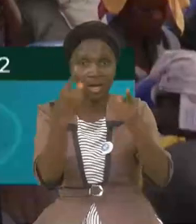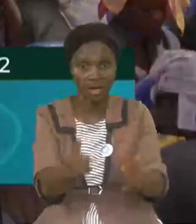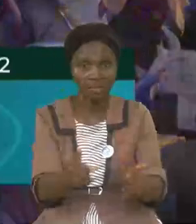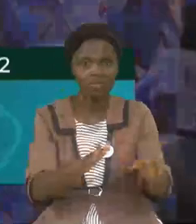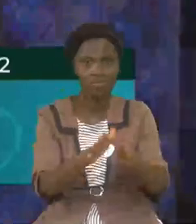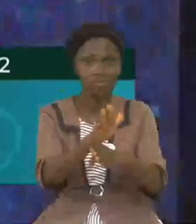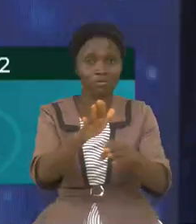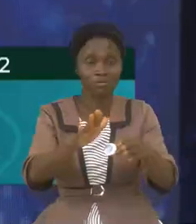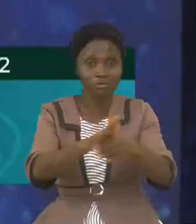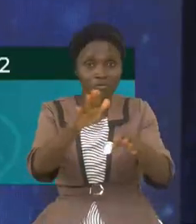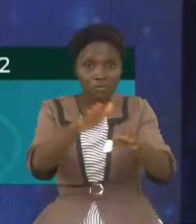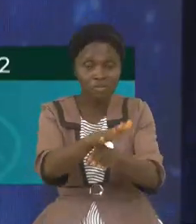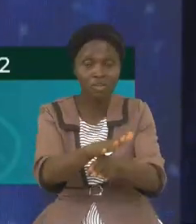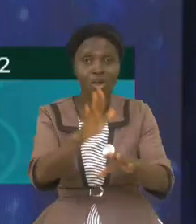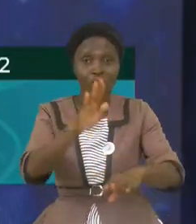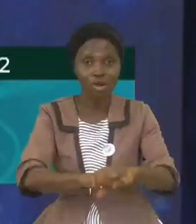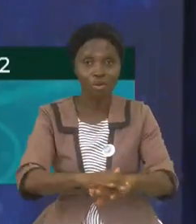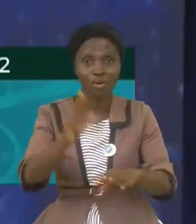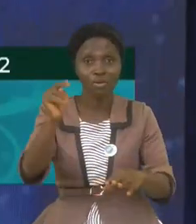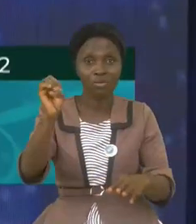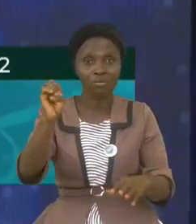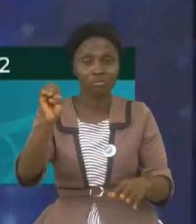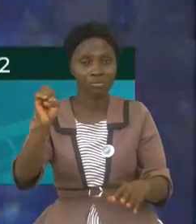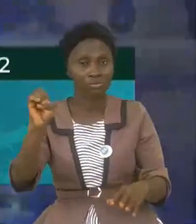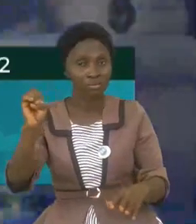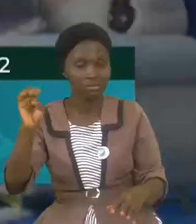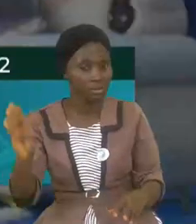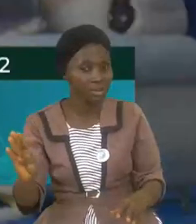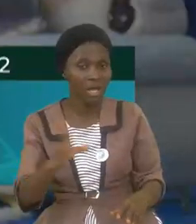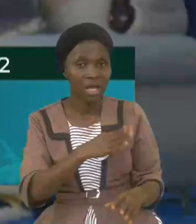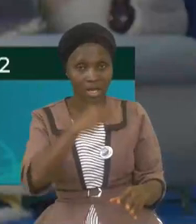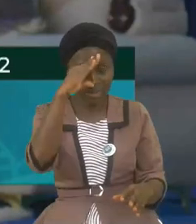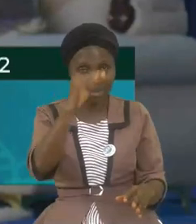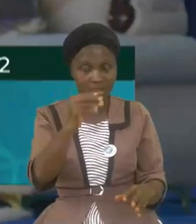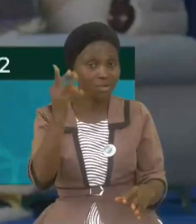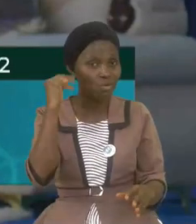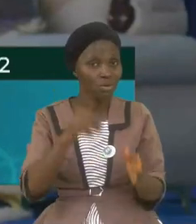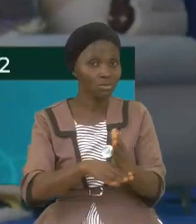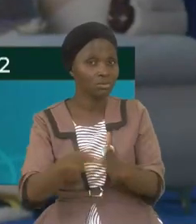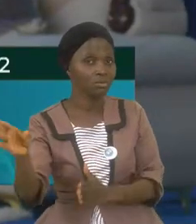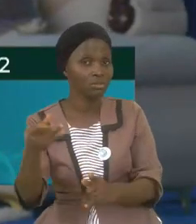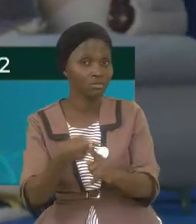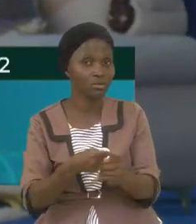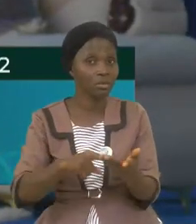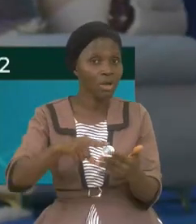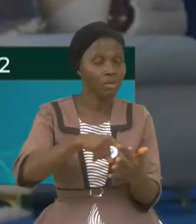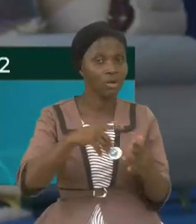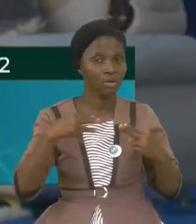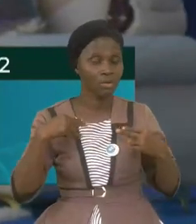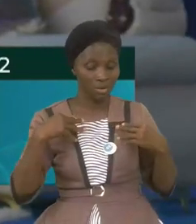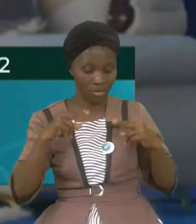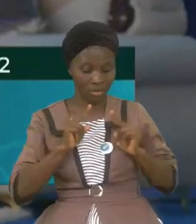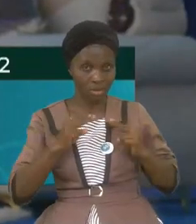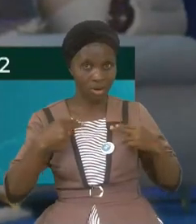au même instant, la parole s'accomplit sur Nebuchadnezzar. Il fut chassé